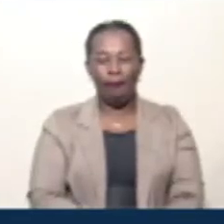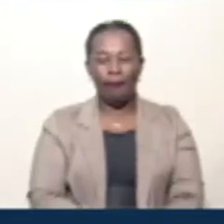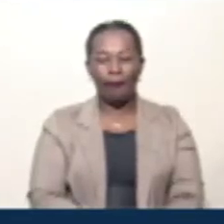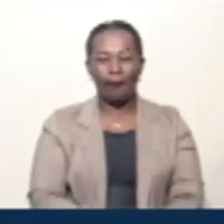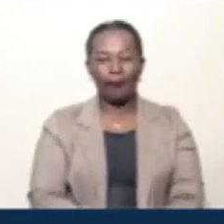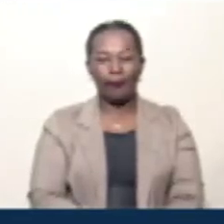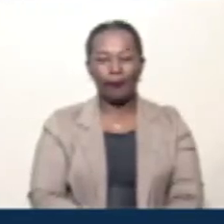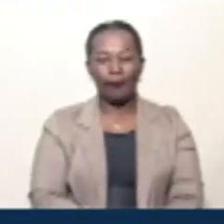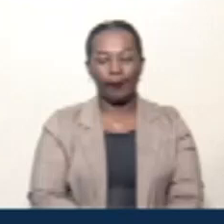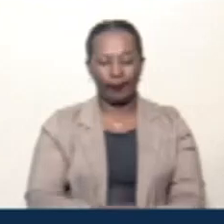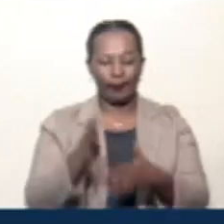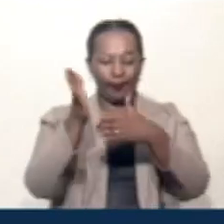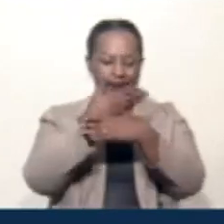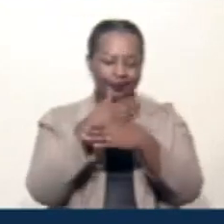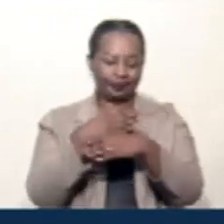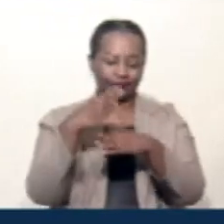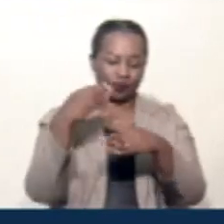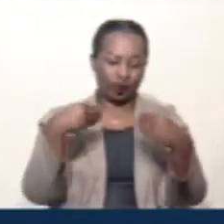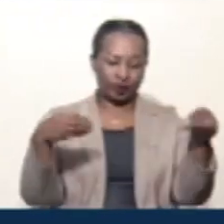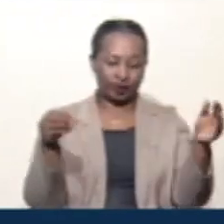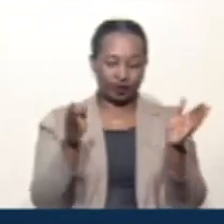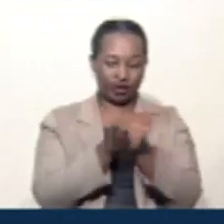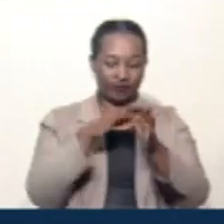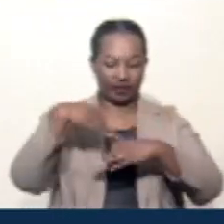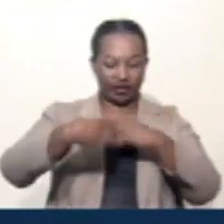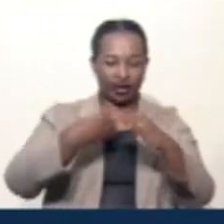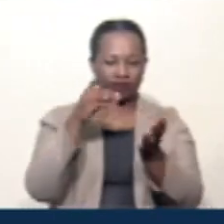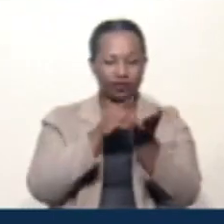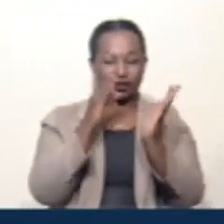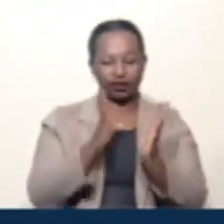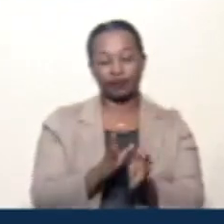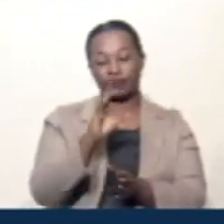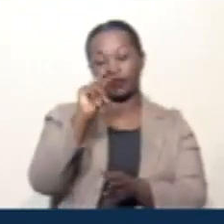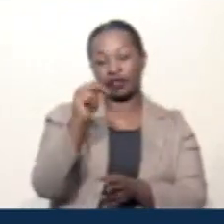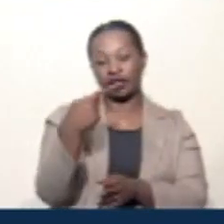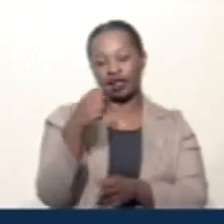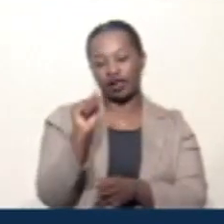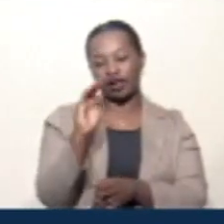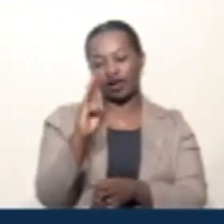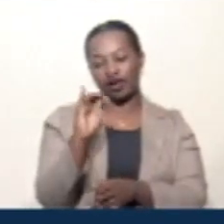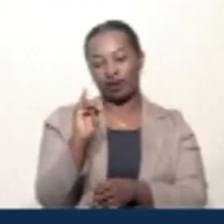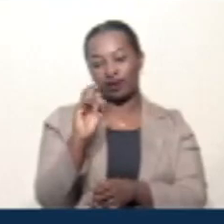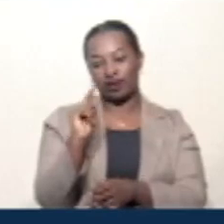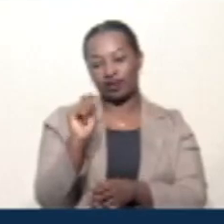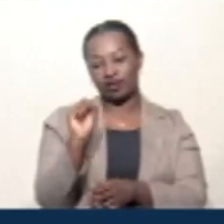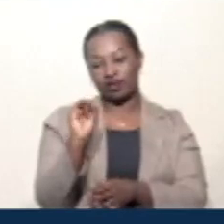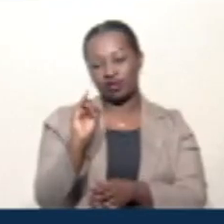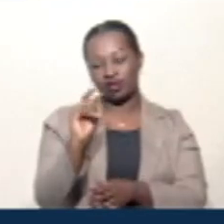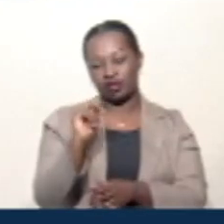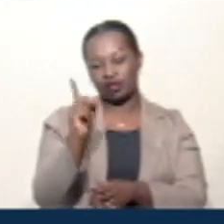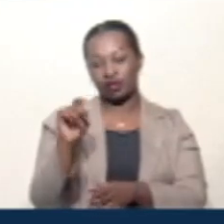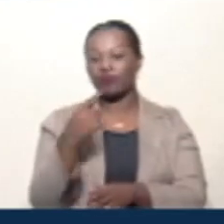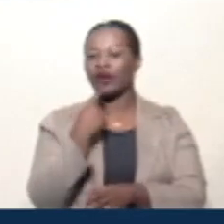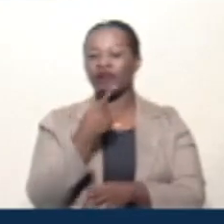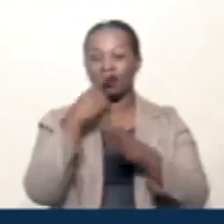region. Minisitiri w'ubucuruzi n'inganda Dr. Ngabitsinze Jean Chrysostome avuga ko ari byinshi u Rwanda rumaze kungukira